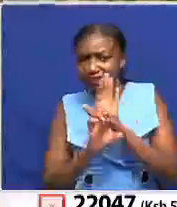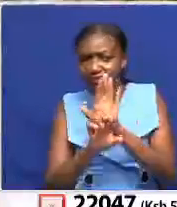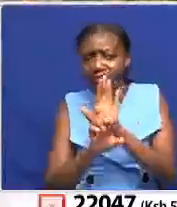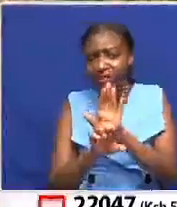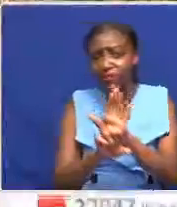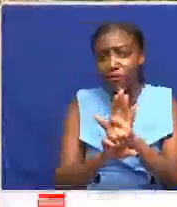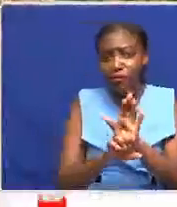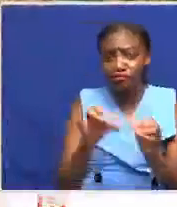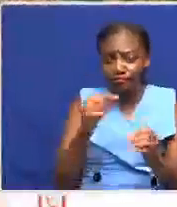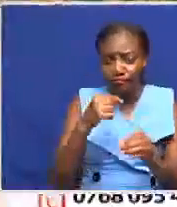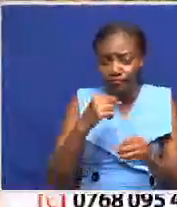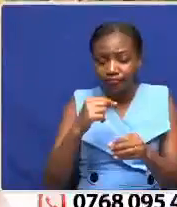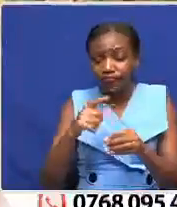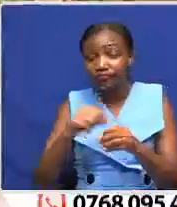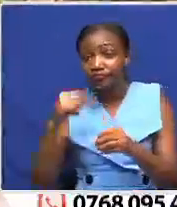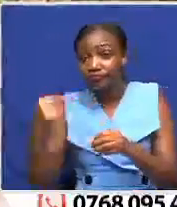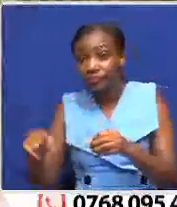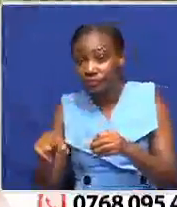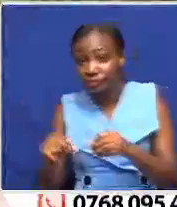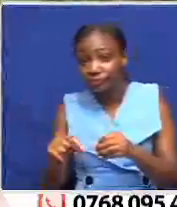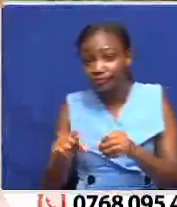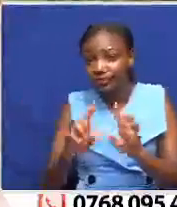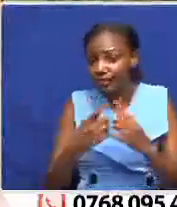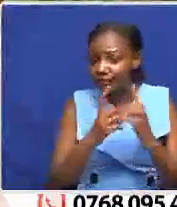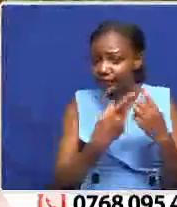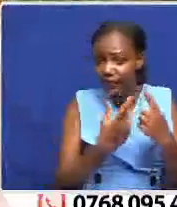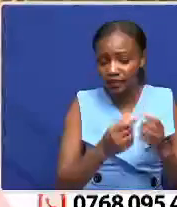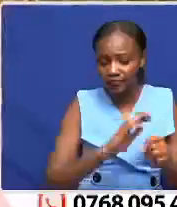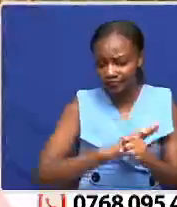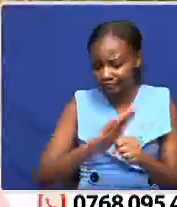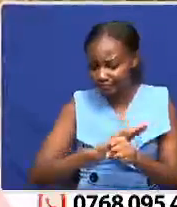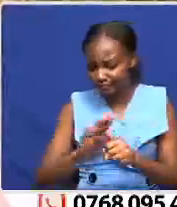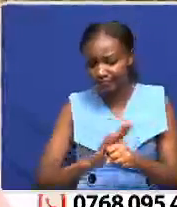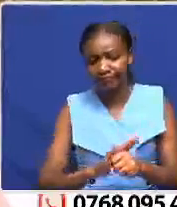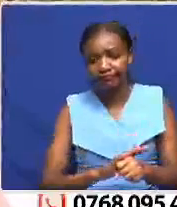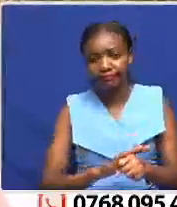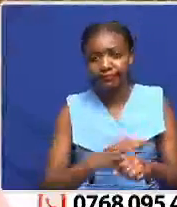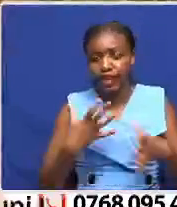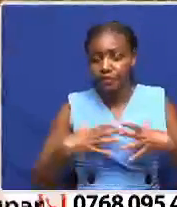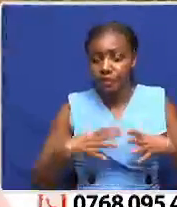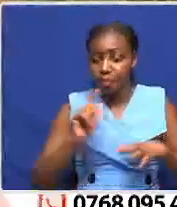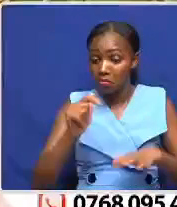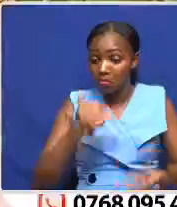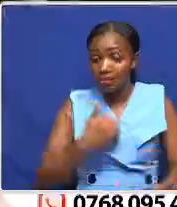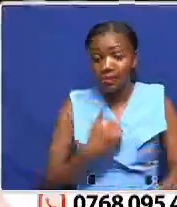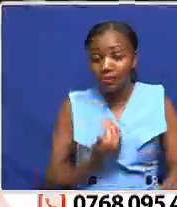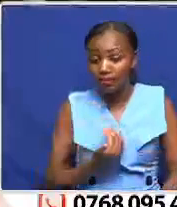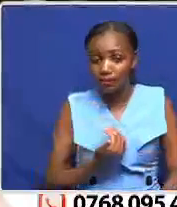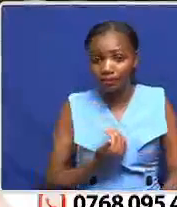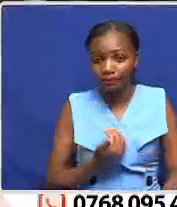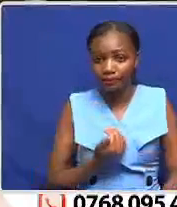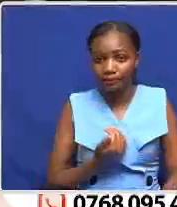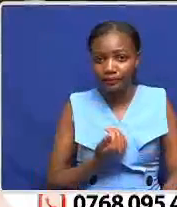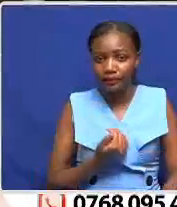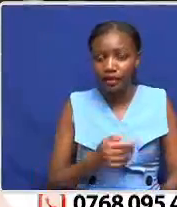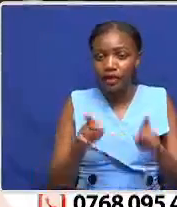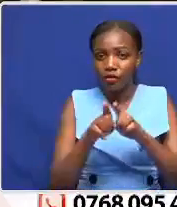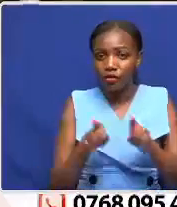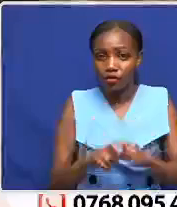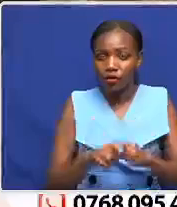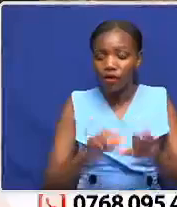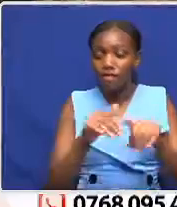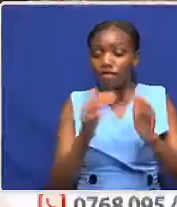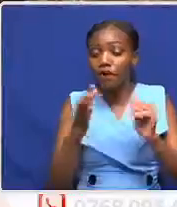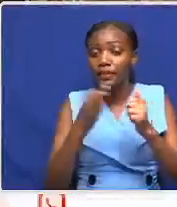hizi mboga za sucha, kunde, hizo ndio lazima watu wetu hasa wairudie. Zaidi ya wakulima